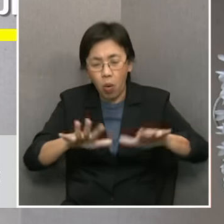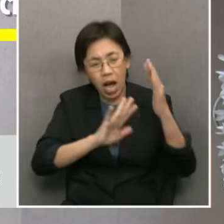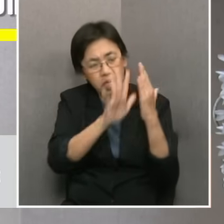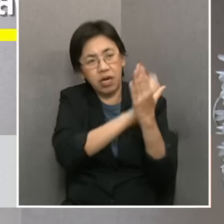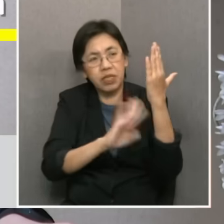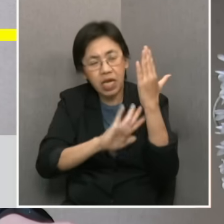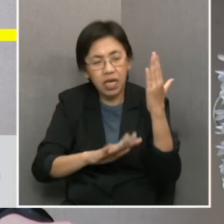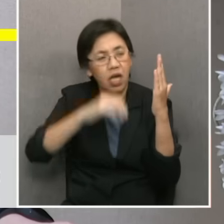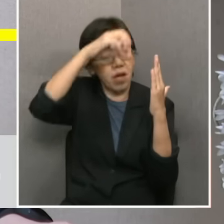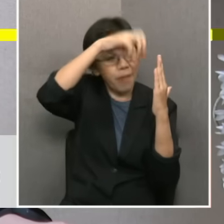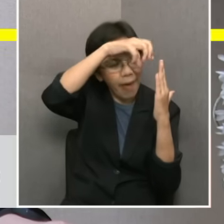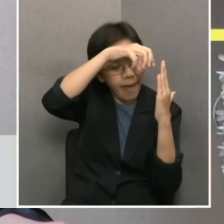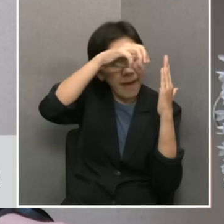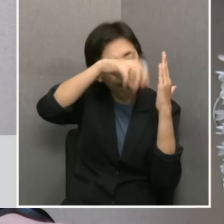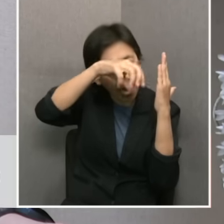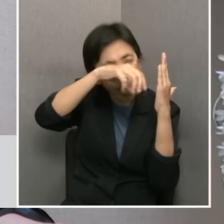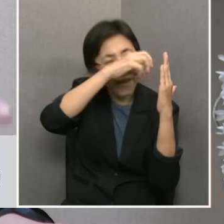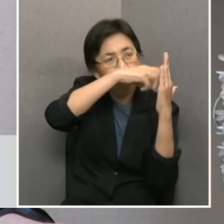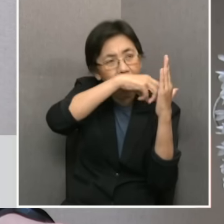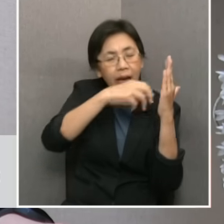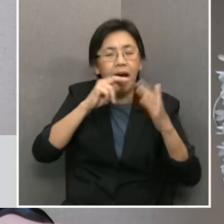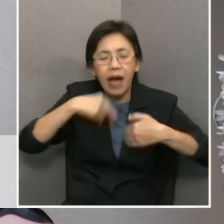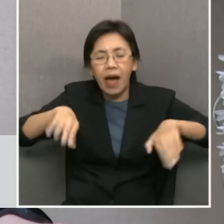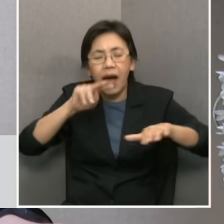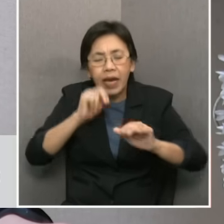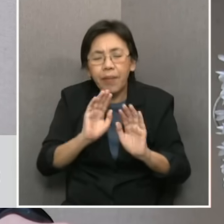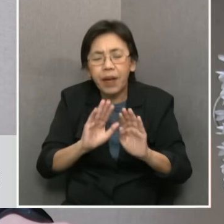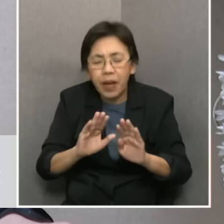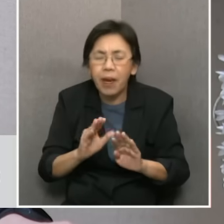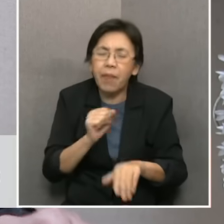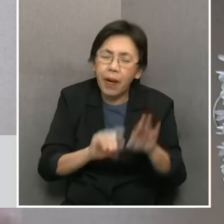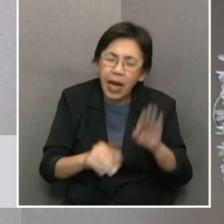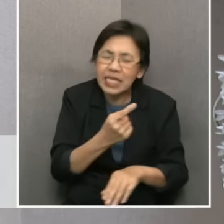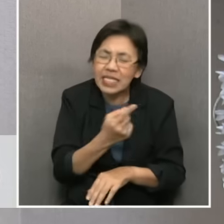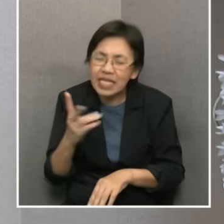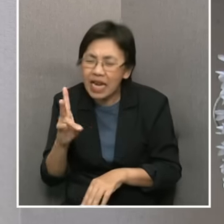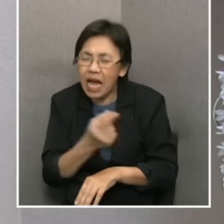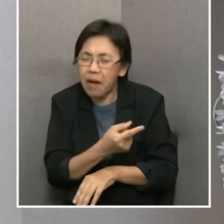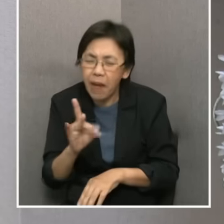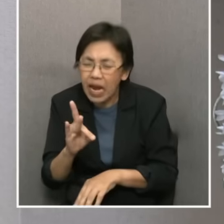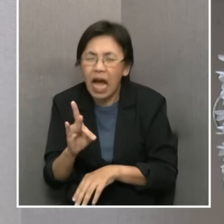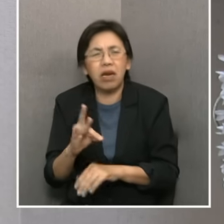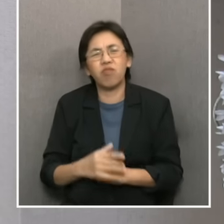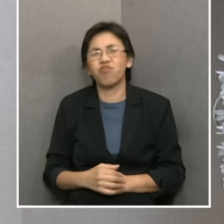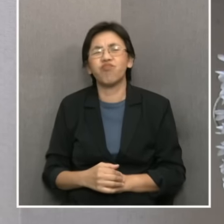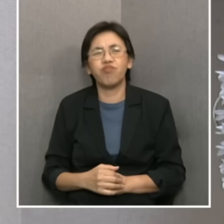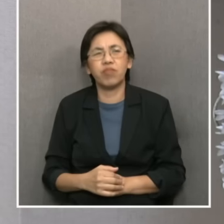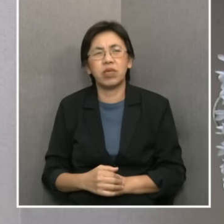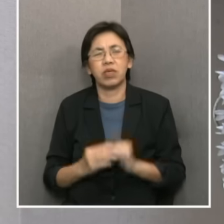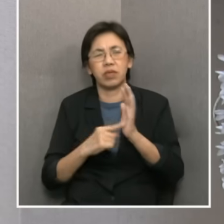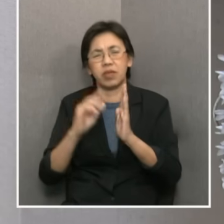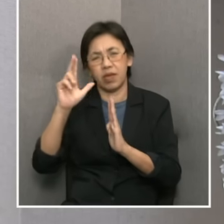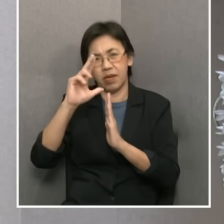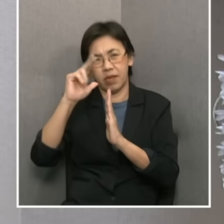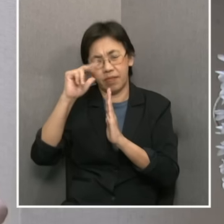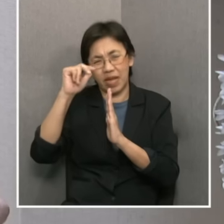กเป็นหย่อมนะพอหย่อมเล็กปุ๊บมันก็อาจจะไปเติมได้7อ่าง8อ่างอะไรอย่างเงี้ยนะฮะ มันอย่างที่ไปตกลำปางนี่ก็ม